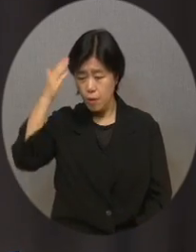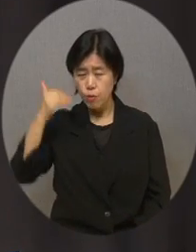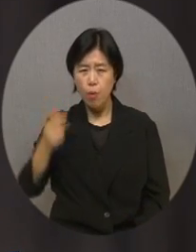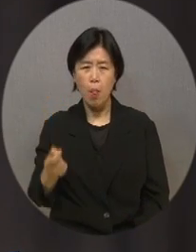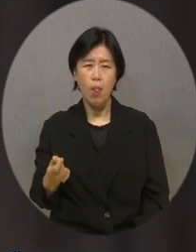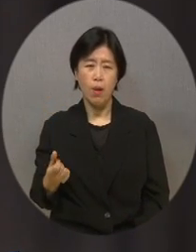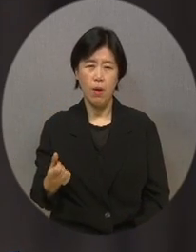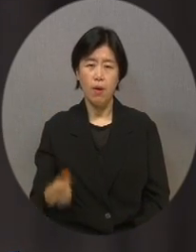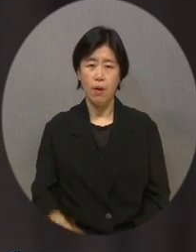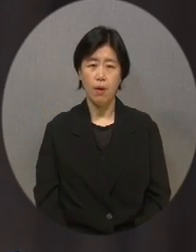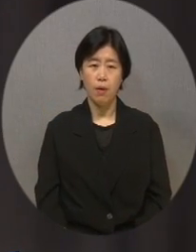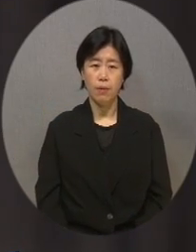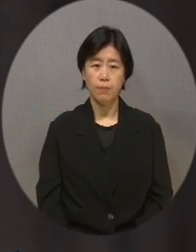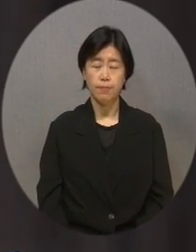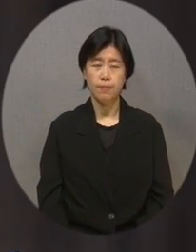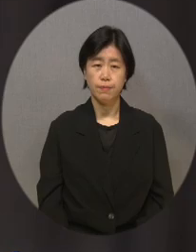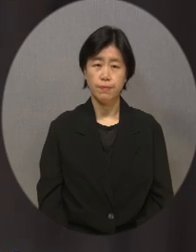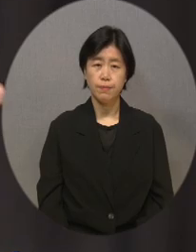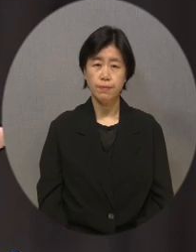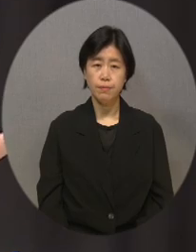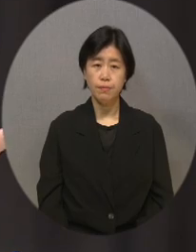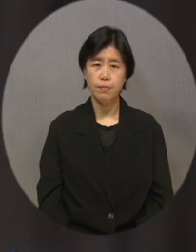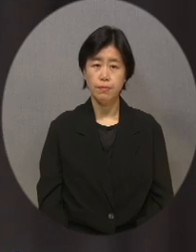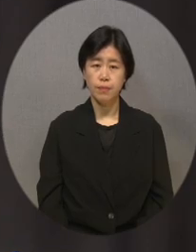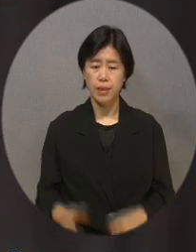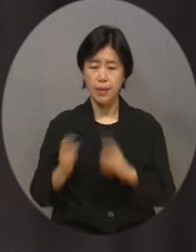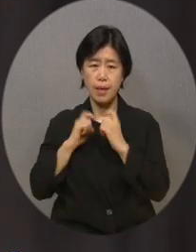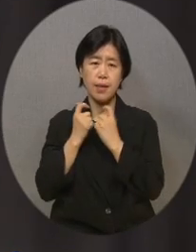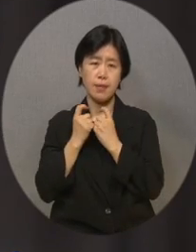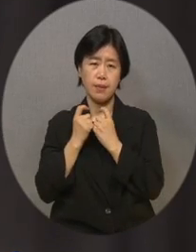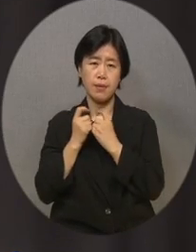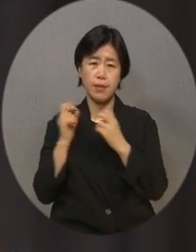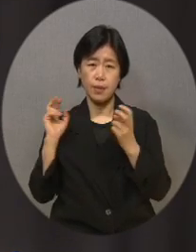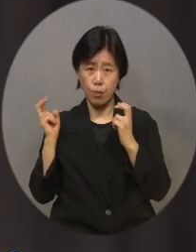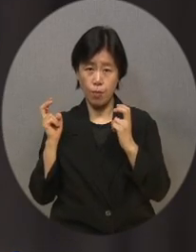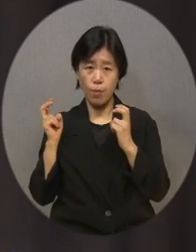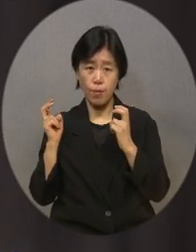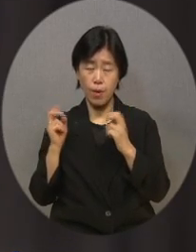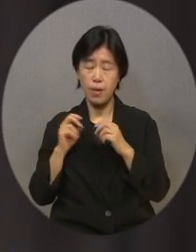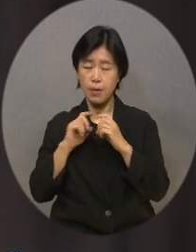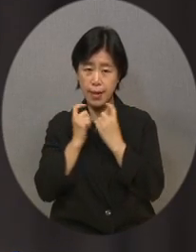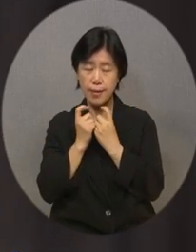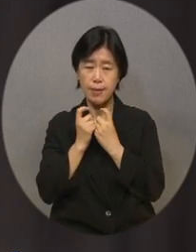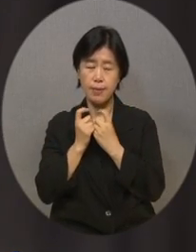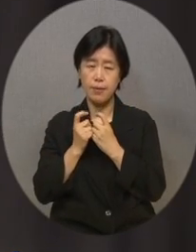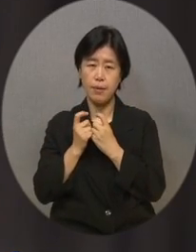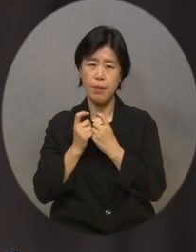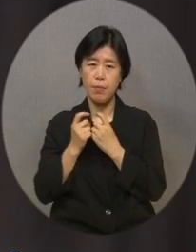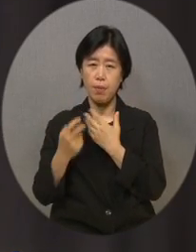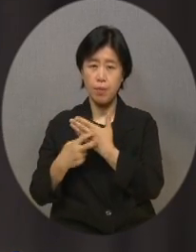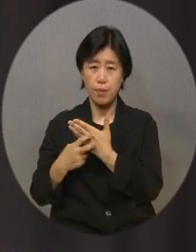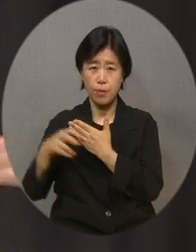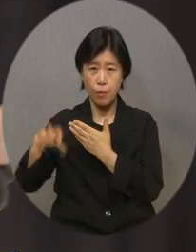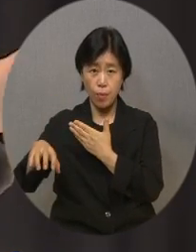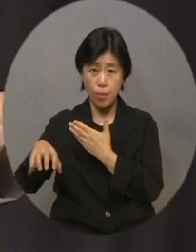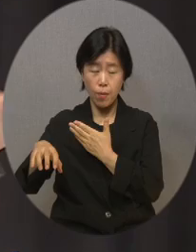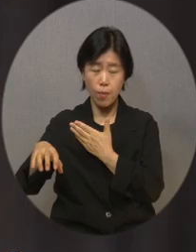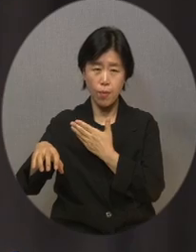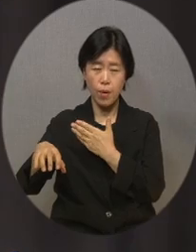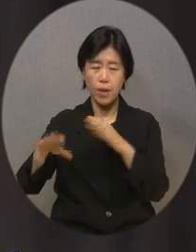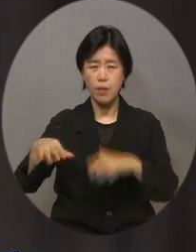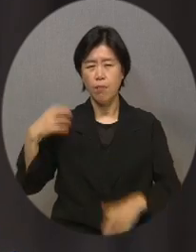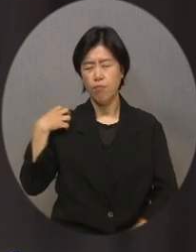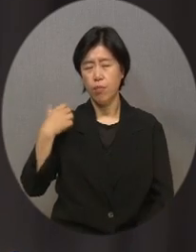불구하고 왜 지금 진행되고 있느냐. 그만큼 민간의료에서 공공의료의 역할을 지금 하고 있다고 저는 생각하는 거고. 이 공공의료,